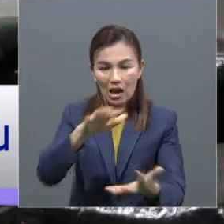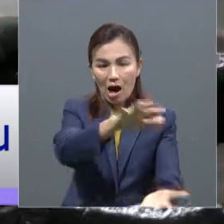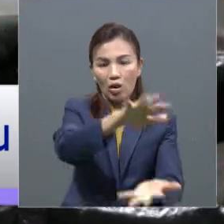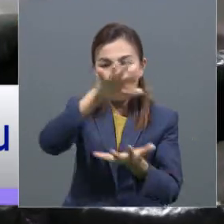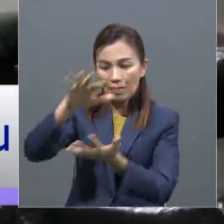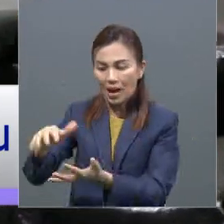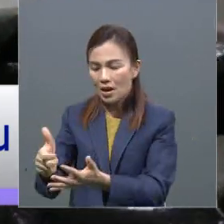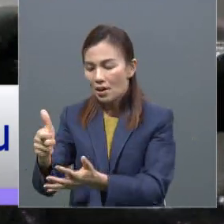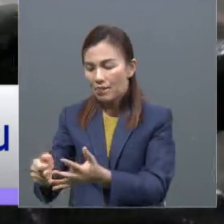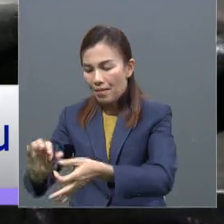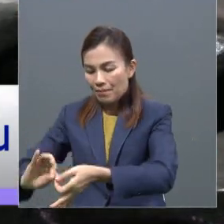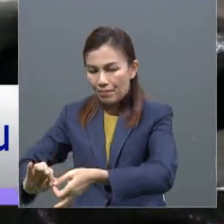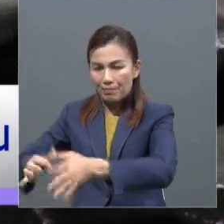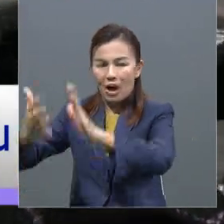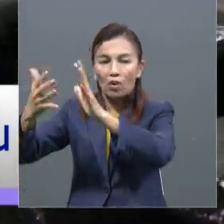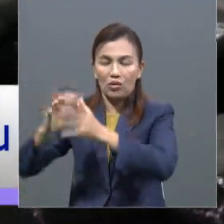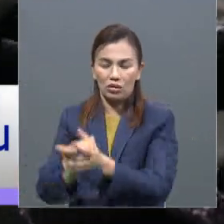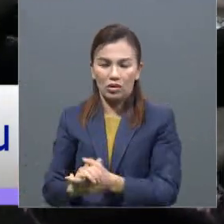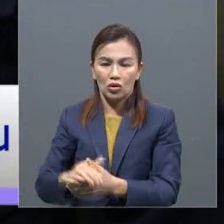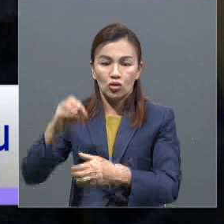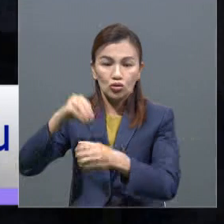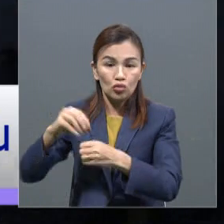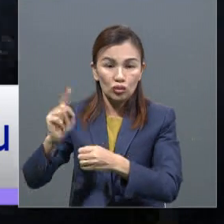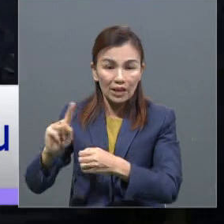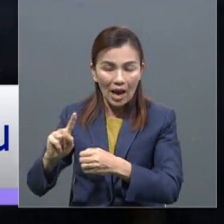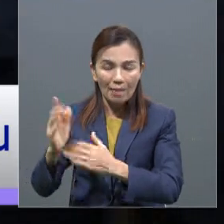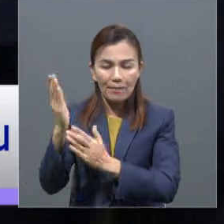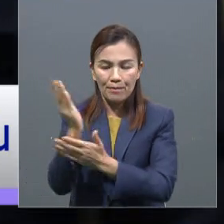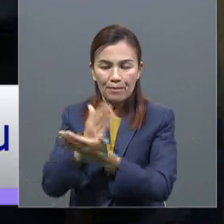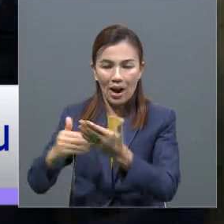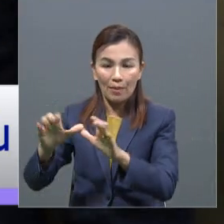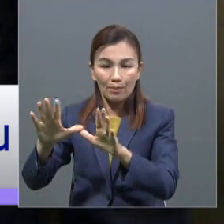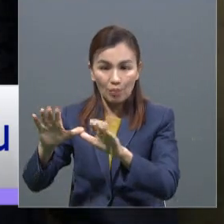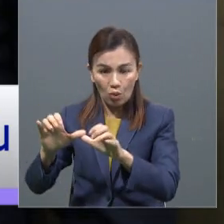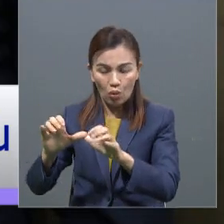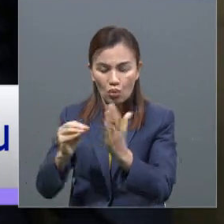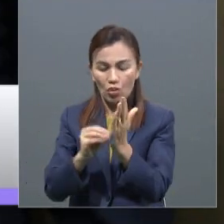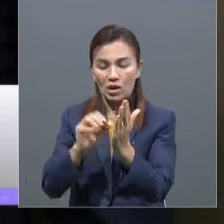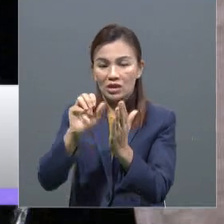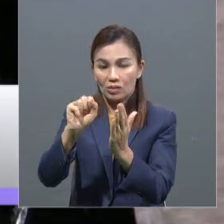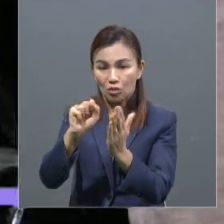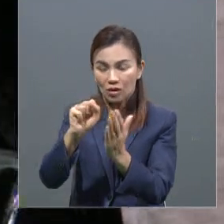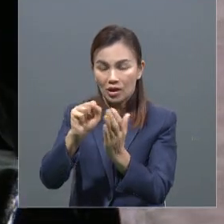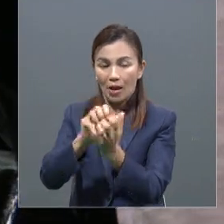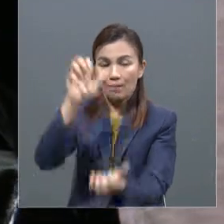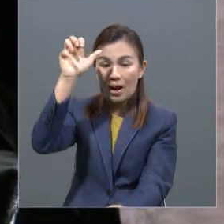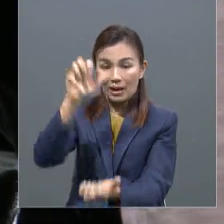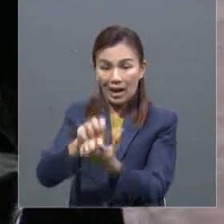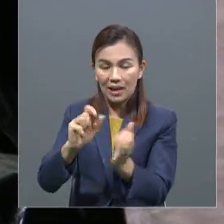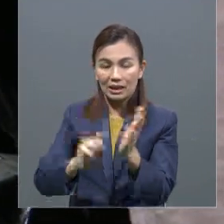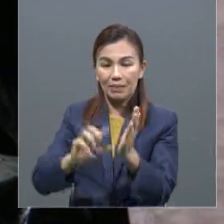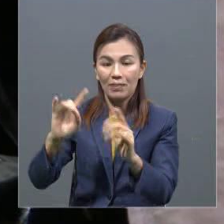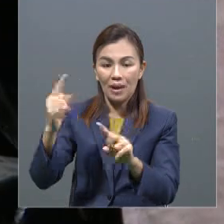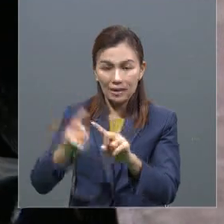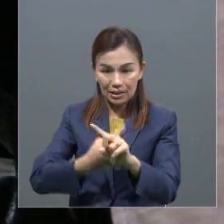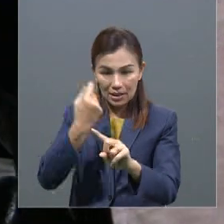ทำลายที่บริษัทอัคคีประการนิคมอุตสาหกรรมบางปูสมุทรปราการในวันที่ 8สิงหาคมนี้นะคะซึ่งภายในเนี่ยมี